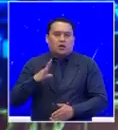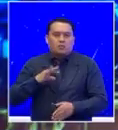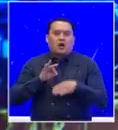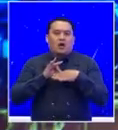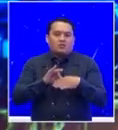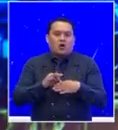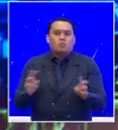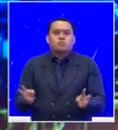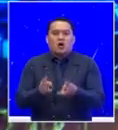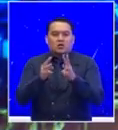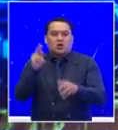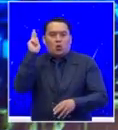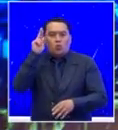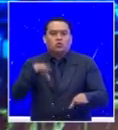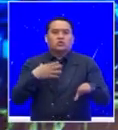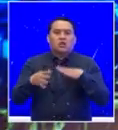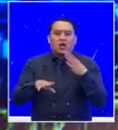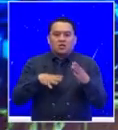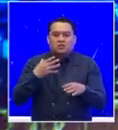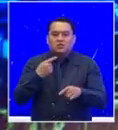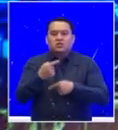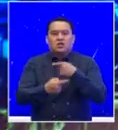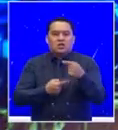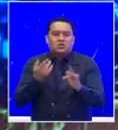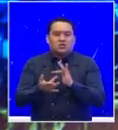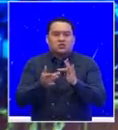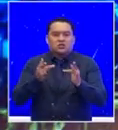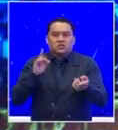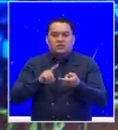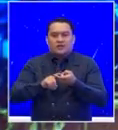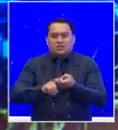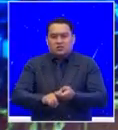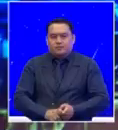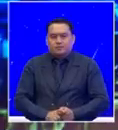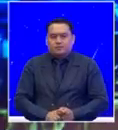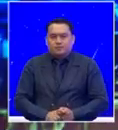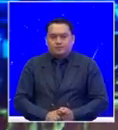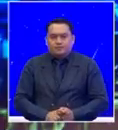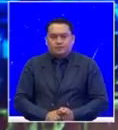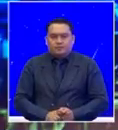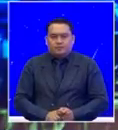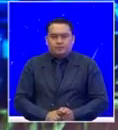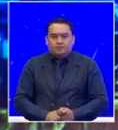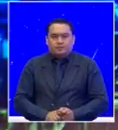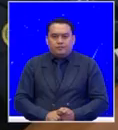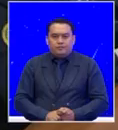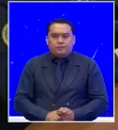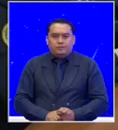проводят пожарно-тактические учения посредством селекторной и интернет-связи, рассказывает Антон Хатиновский.